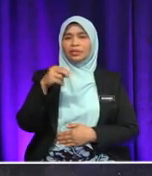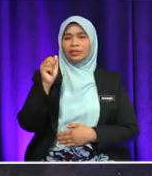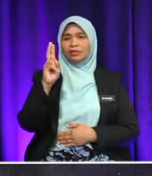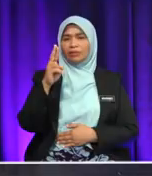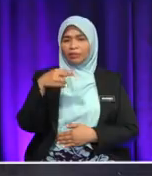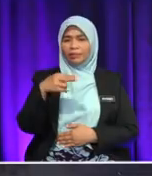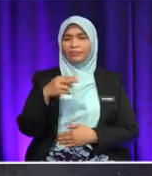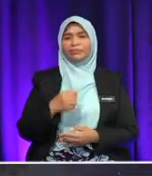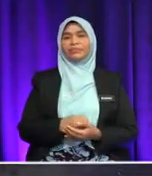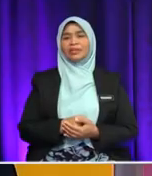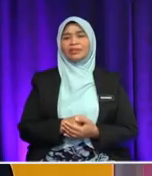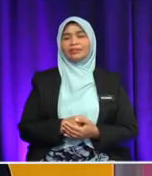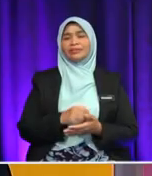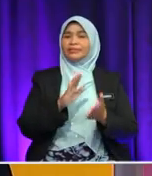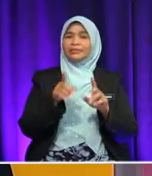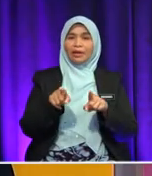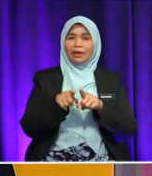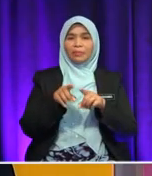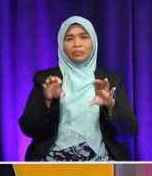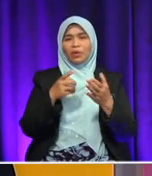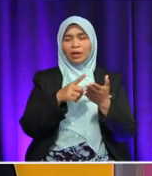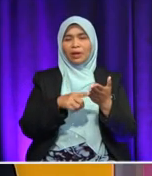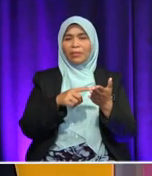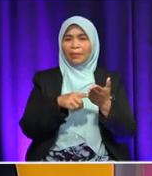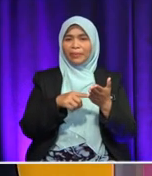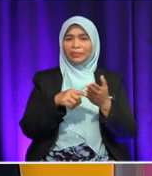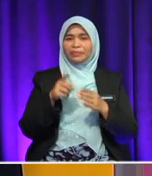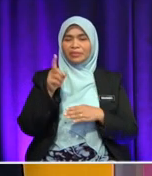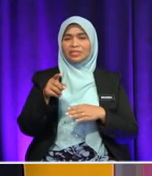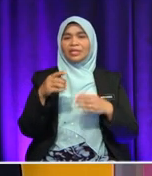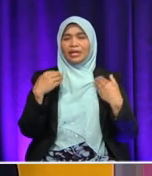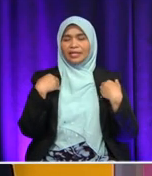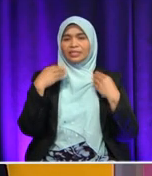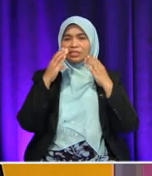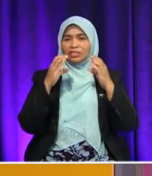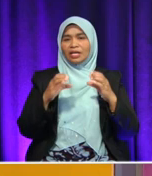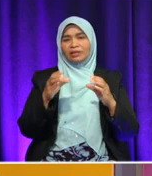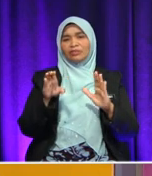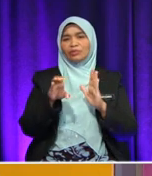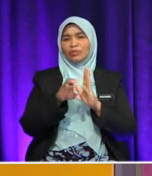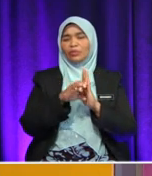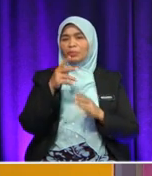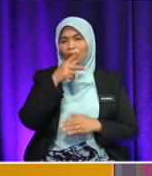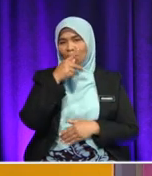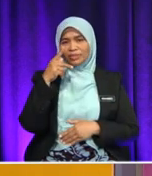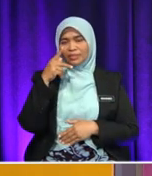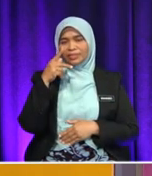kamu juga dengan niat di akhiri dengan